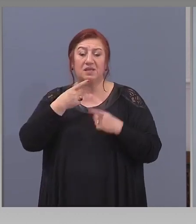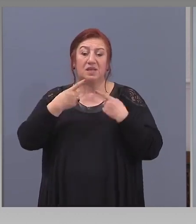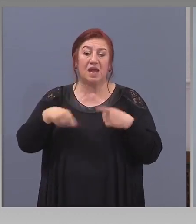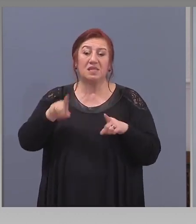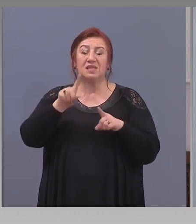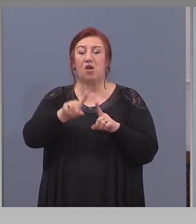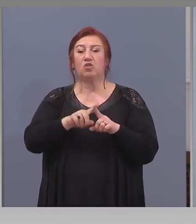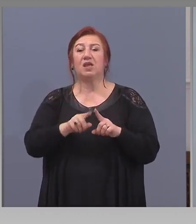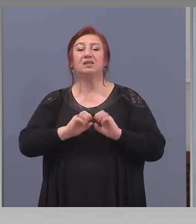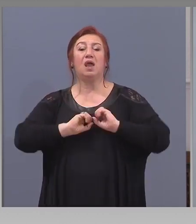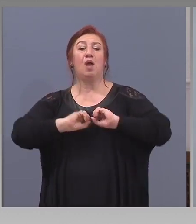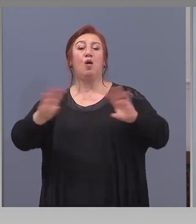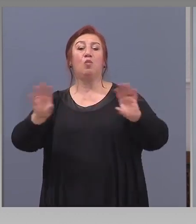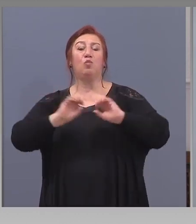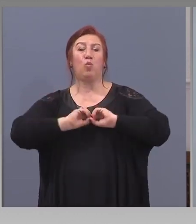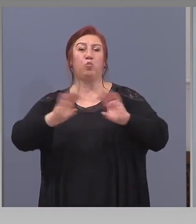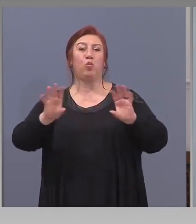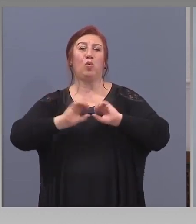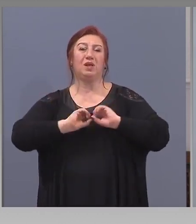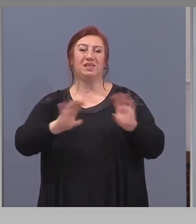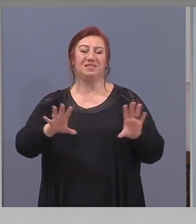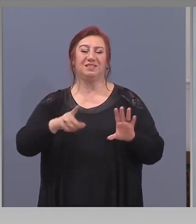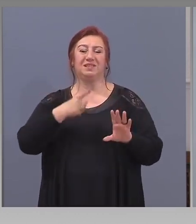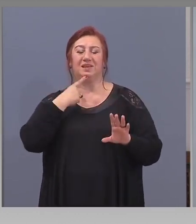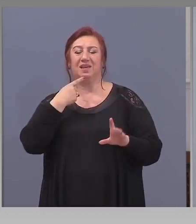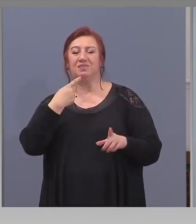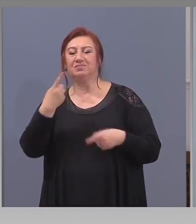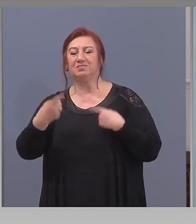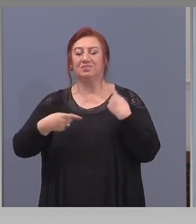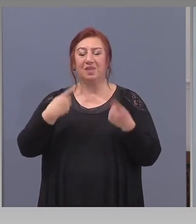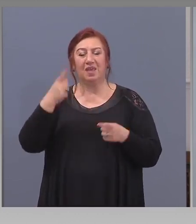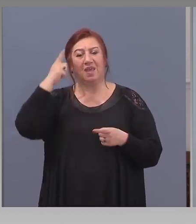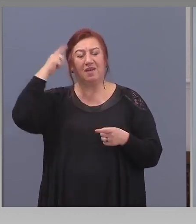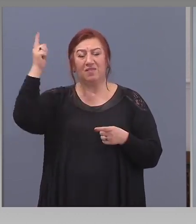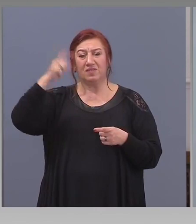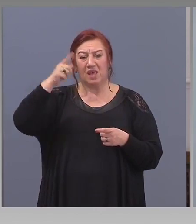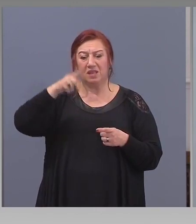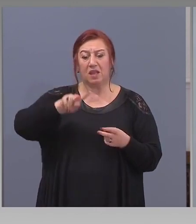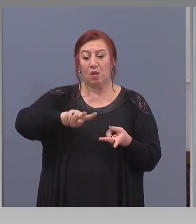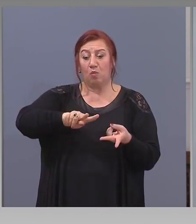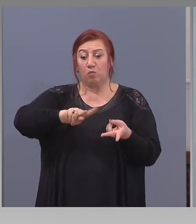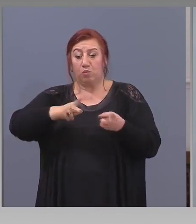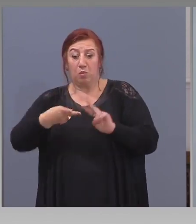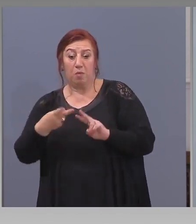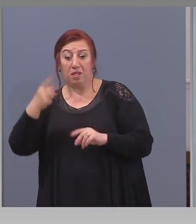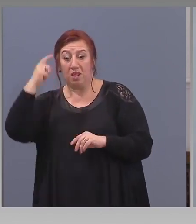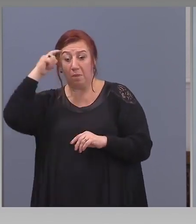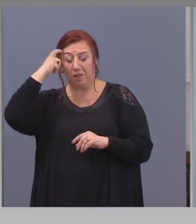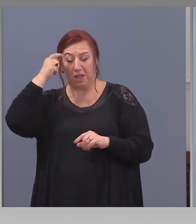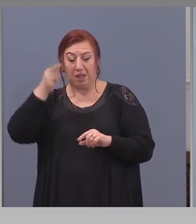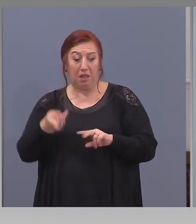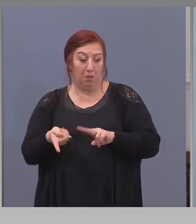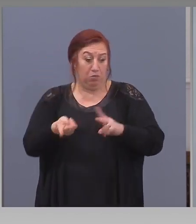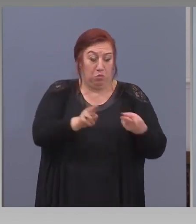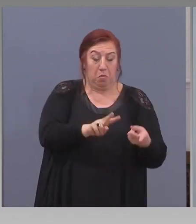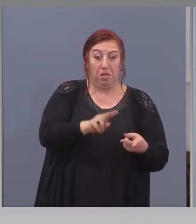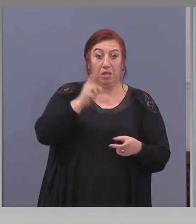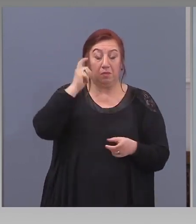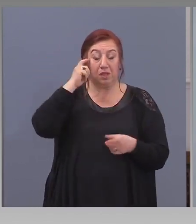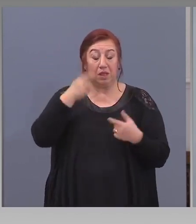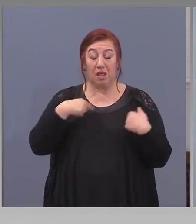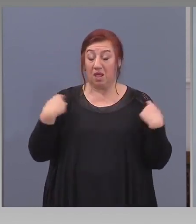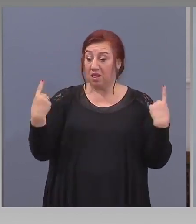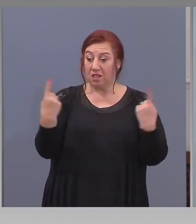си позволяват всеки ден да си сменят мнението, ние с